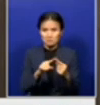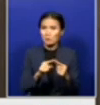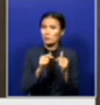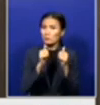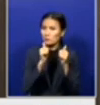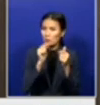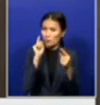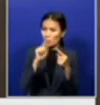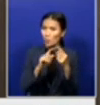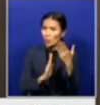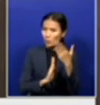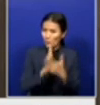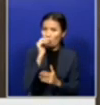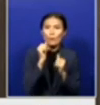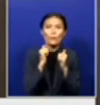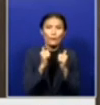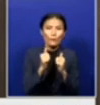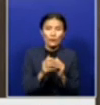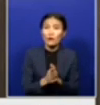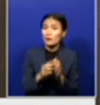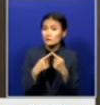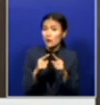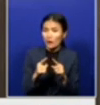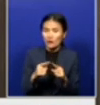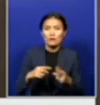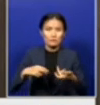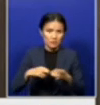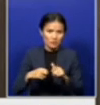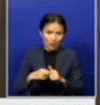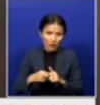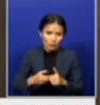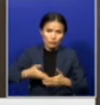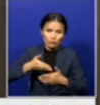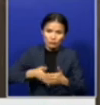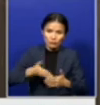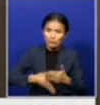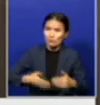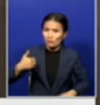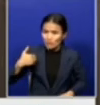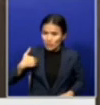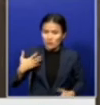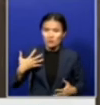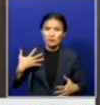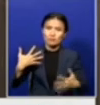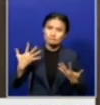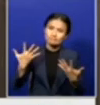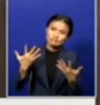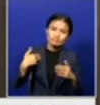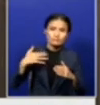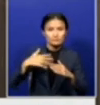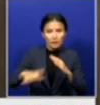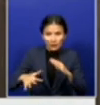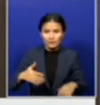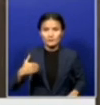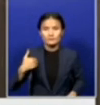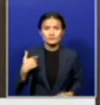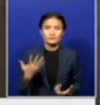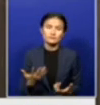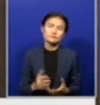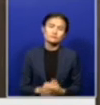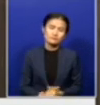ขึ้นนี้นะฮะก็ย่อมมีอุปสรรคในเรื่องเกี่ยวกับความผิดพลาดเกิดขึ้นกับผมอยากจะใคร่เรียนอย่างนี้ว่